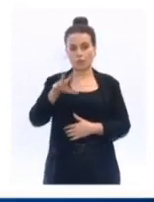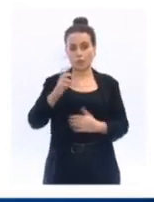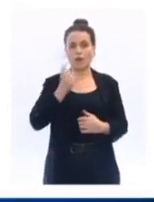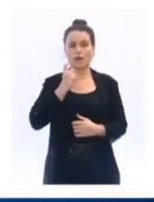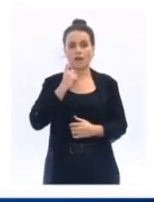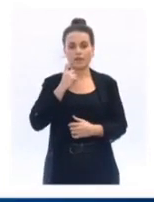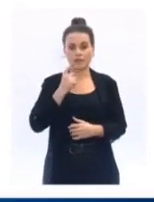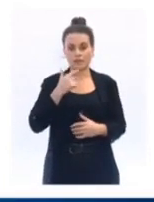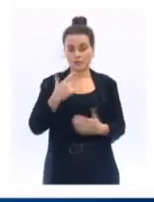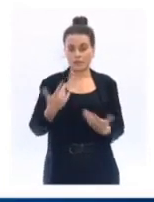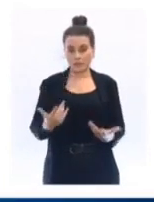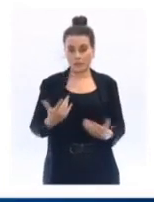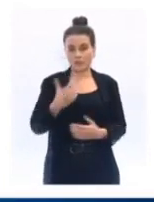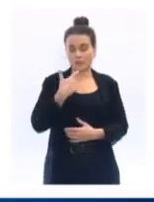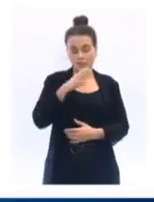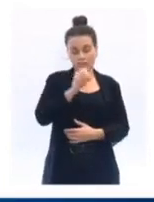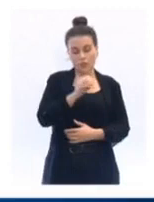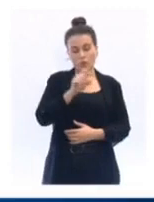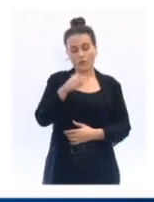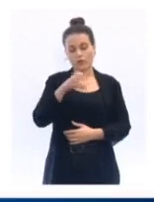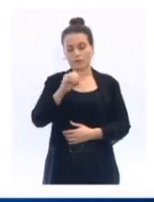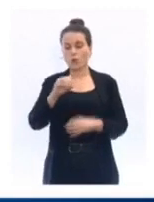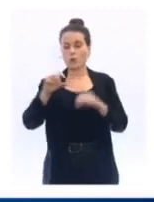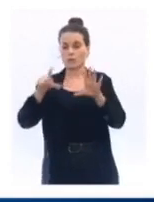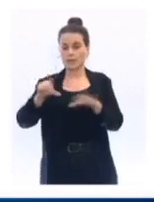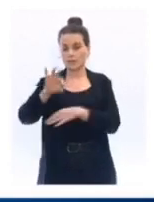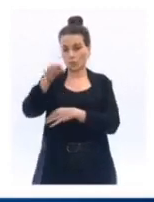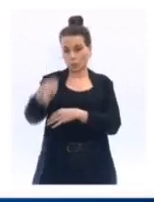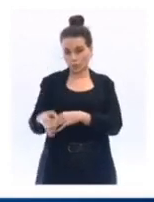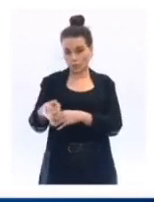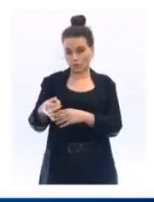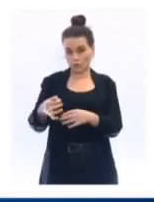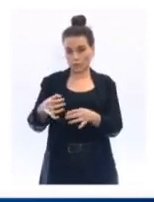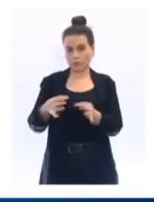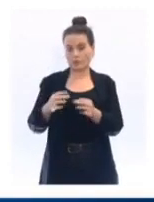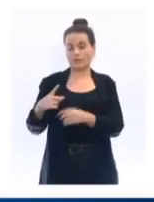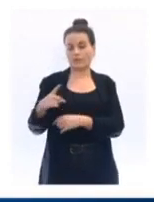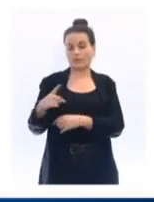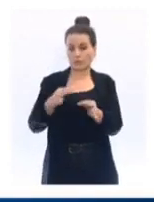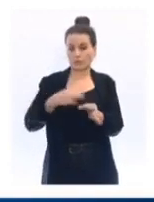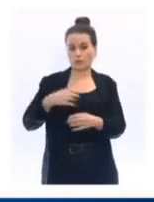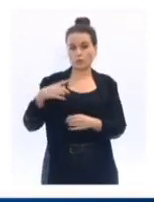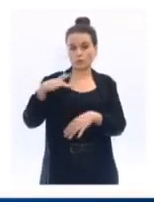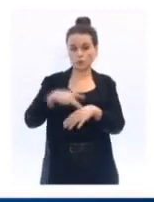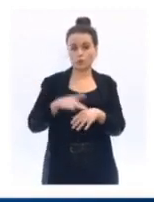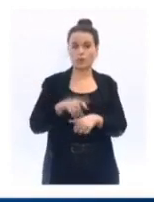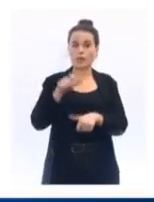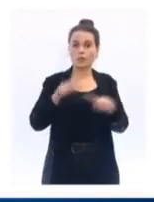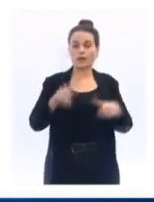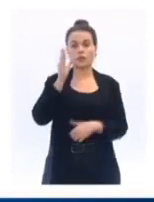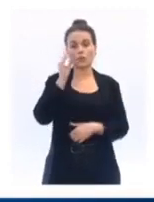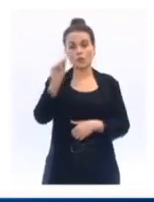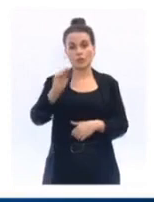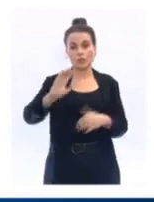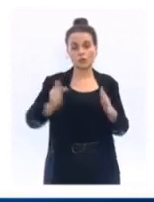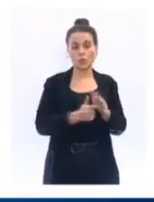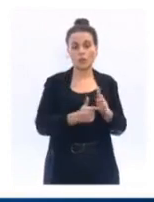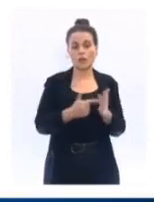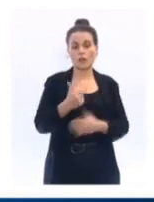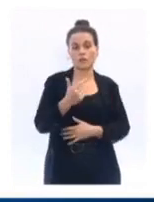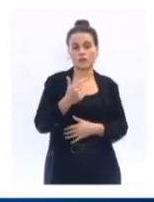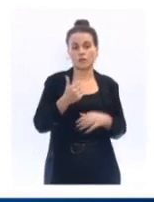sur les 7 derniers jours 2063 cas pour 1 200 000 personnes, soit 0,18%. Je continuerai